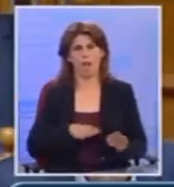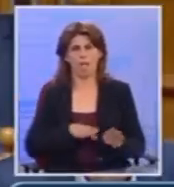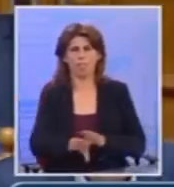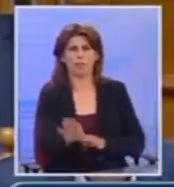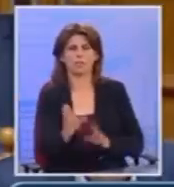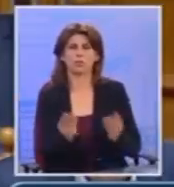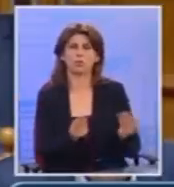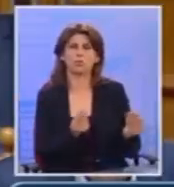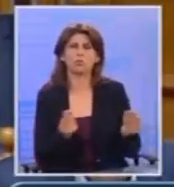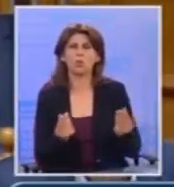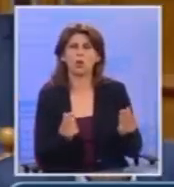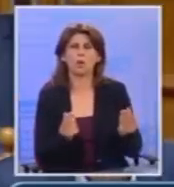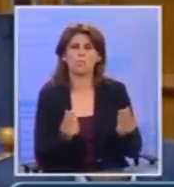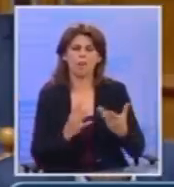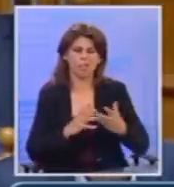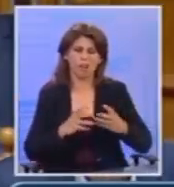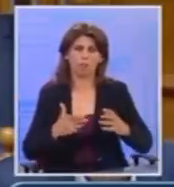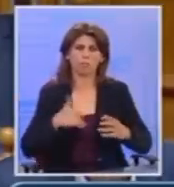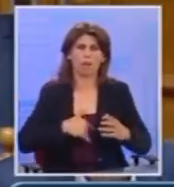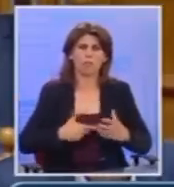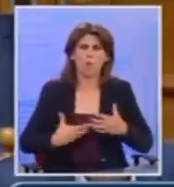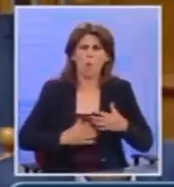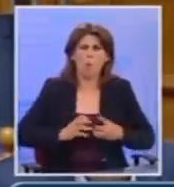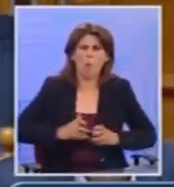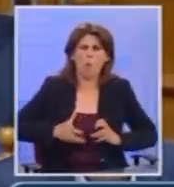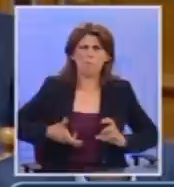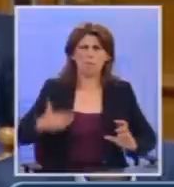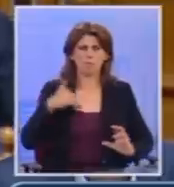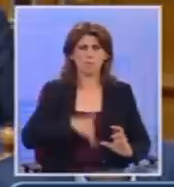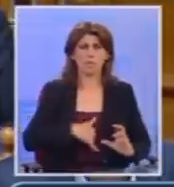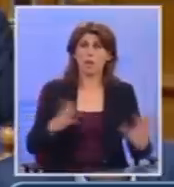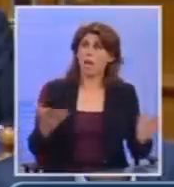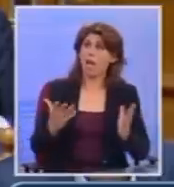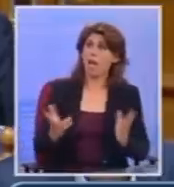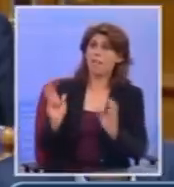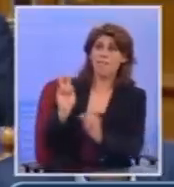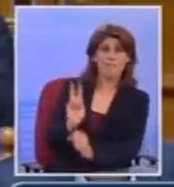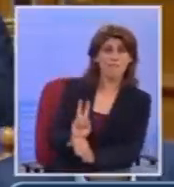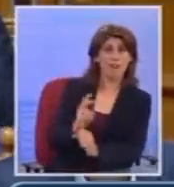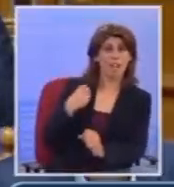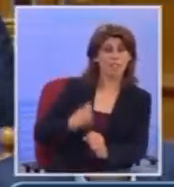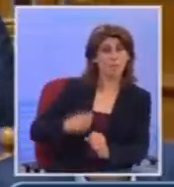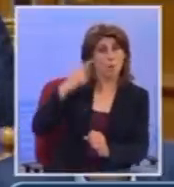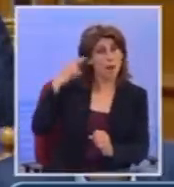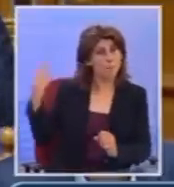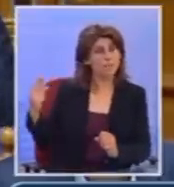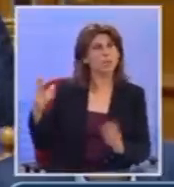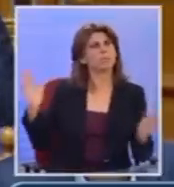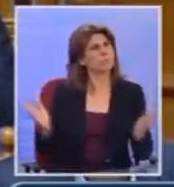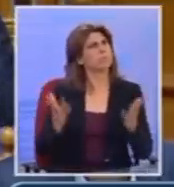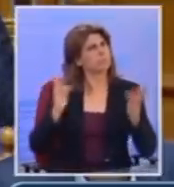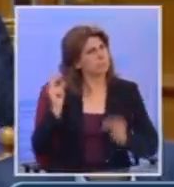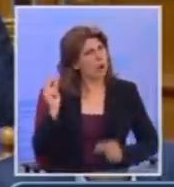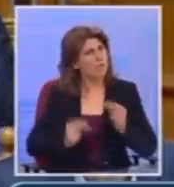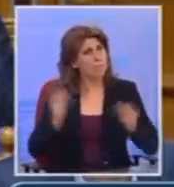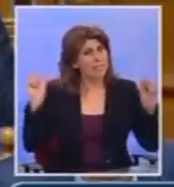τρόπο, συμπλεγματικό, απέναντι σε κάτι που έχει μείνει όρθιο σε αυτή τη χώρα, το Δημόσιο Πανεπιστήμιο, παρά τα προβλήματα του. Είναι